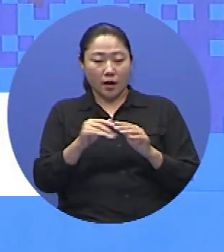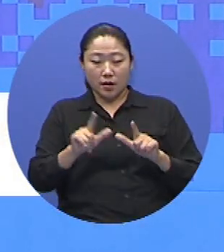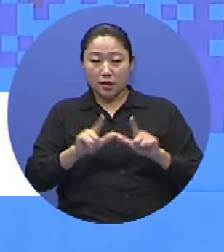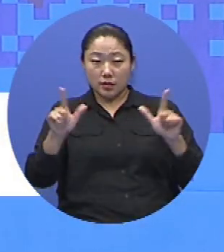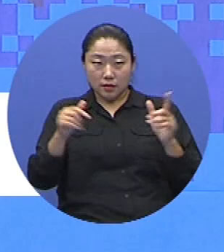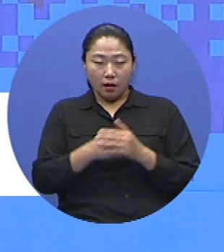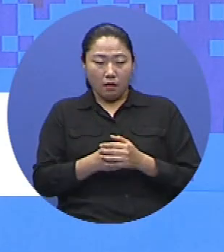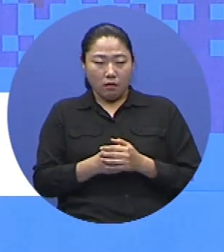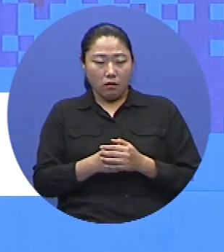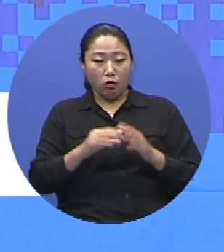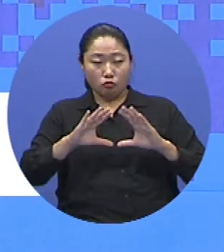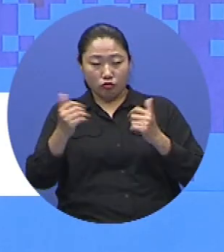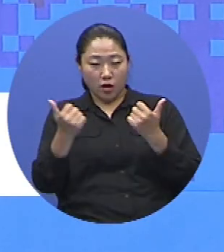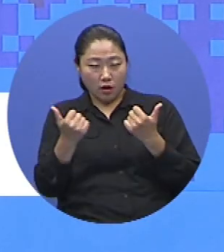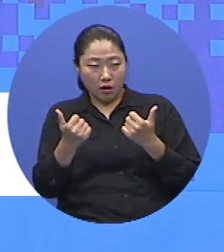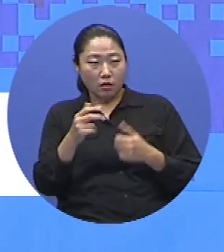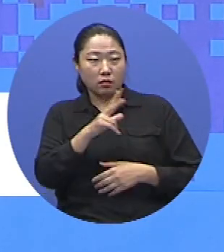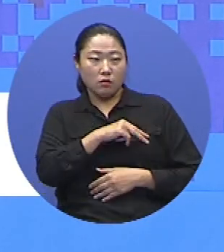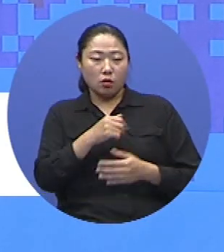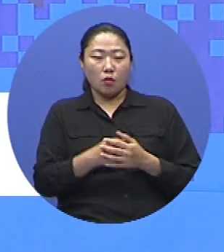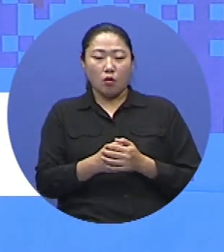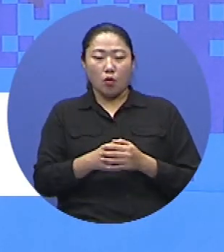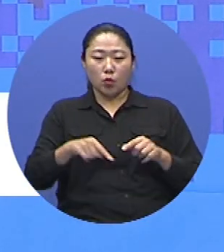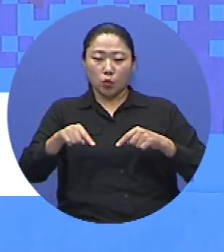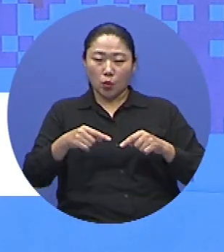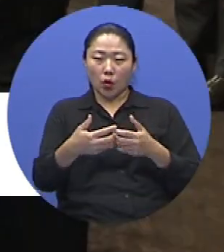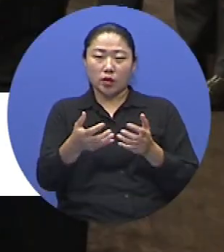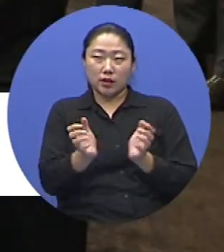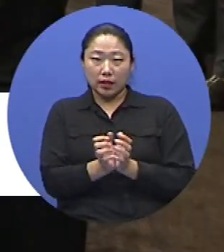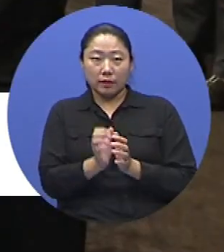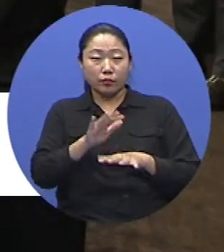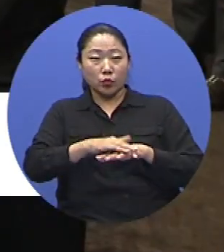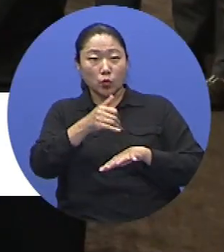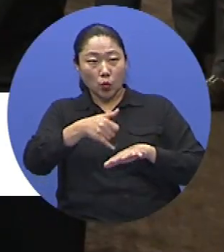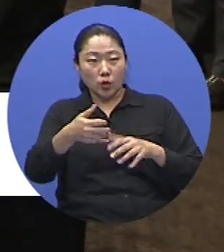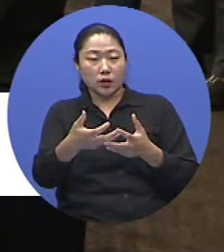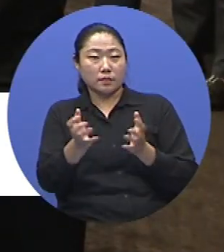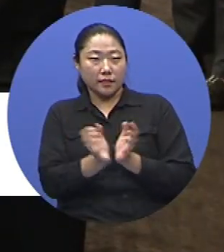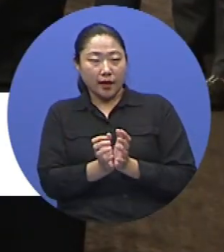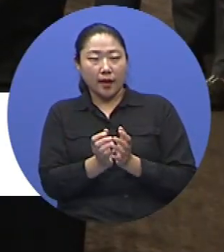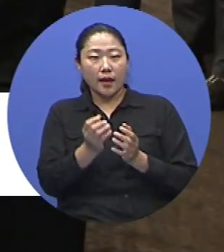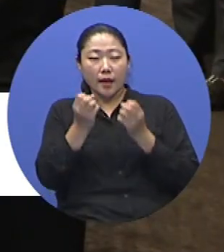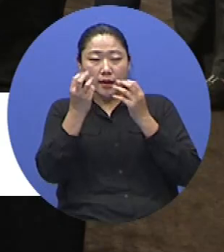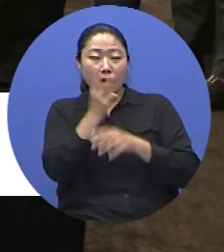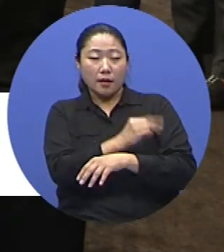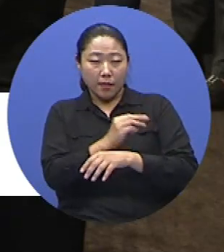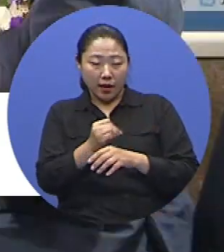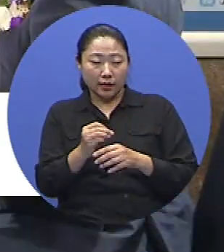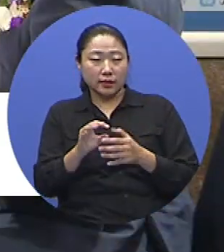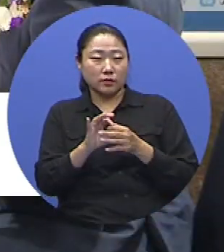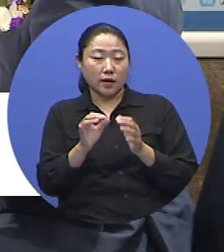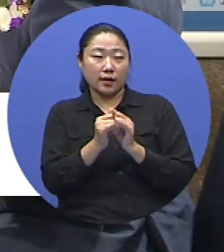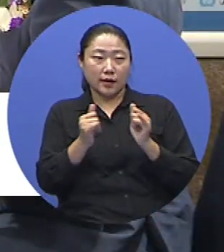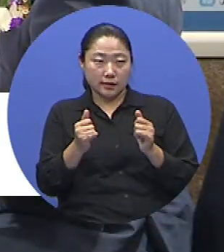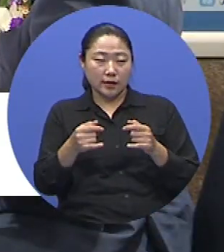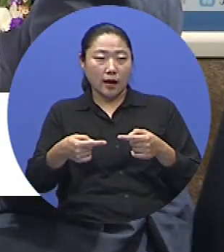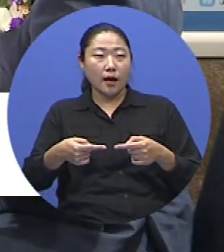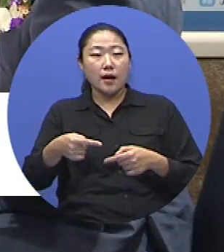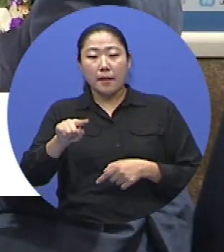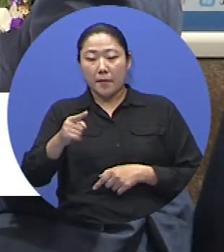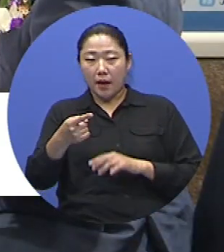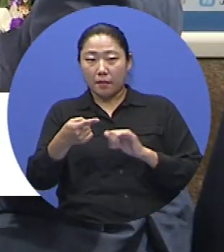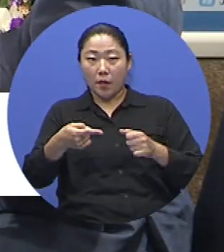자리에는 도내 국회의원들과 국무조정실, 농림부와 새만금개발청, 기업 관계자 등 100여 명이